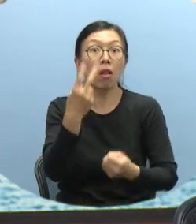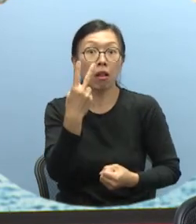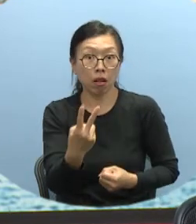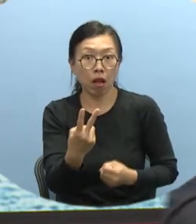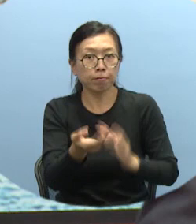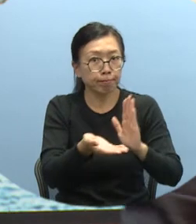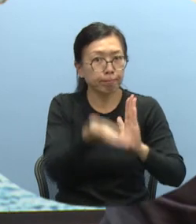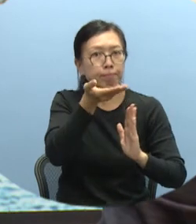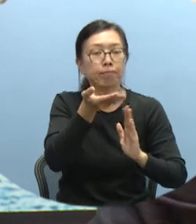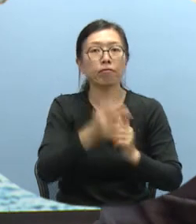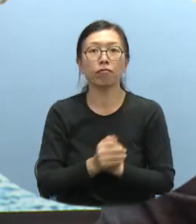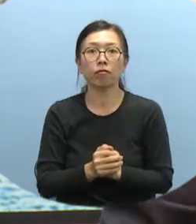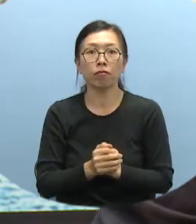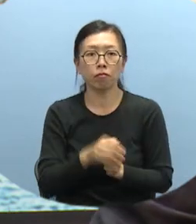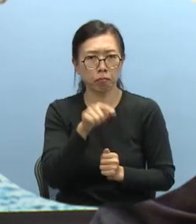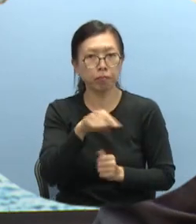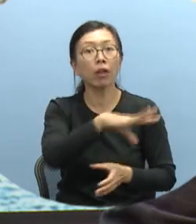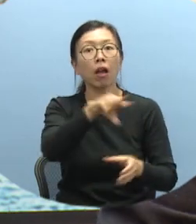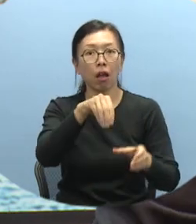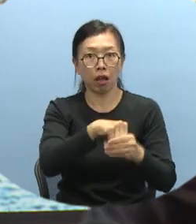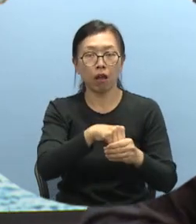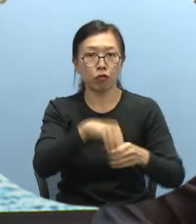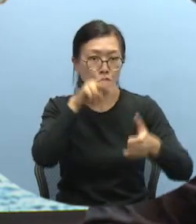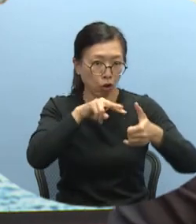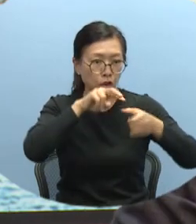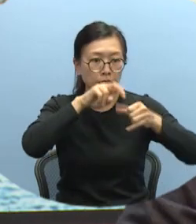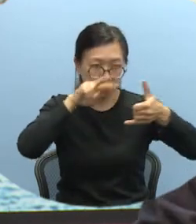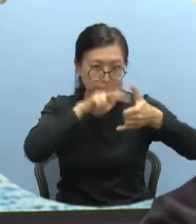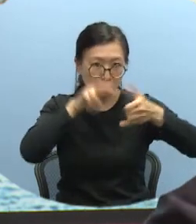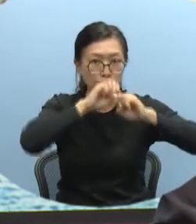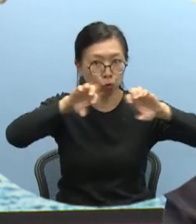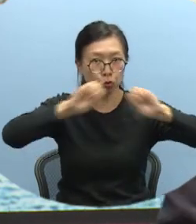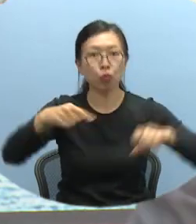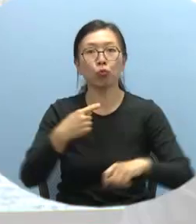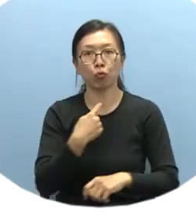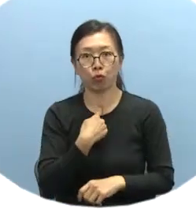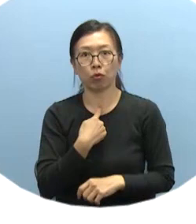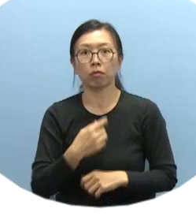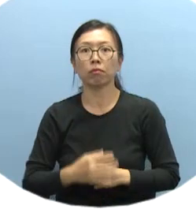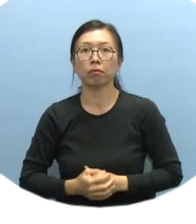上的確診個案，就會被納入強制檢測公告。